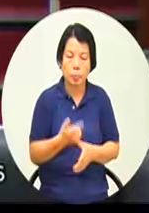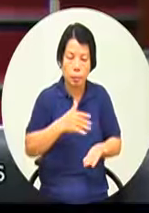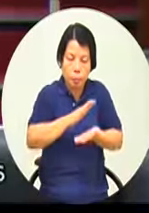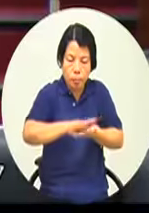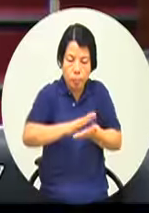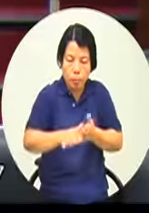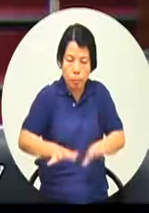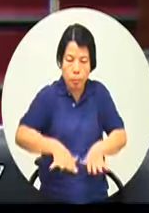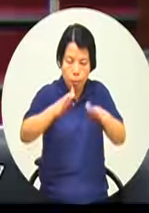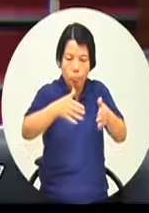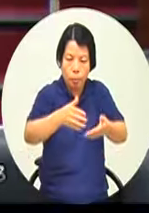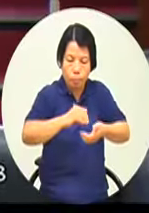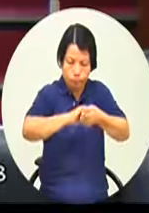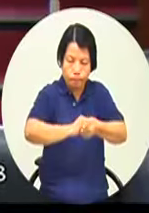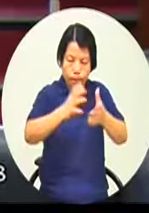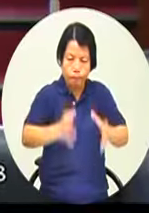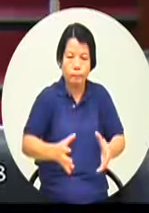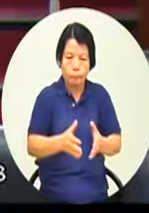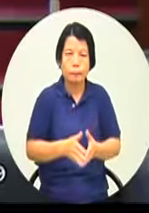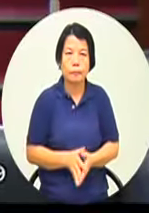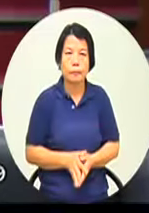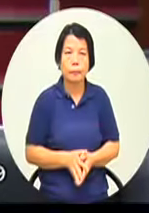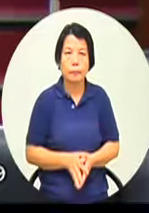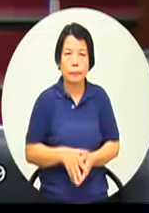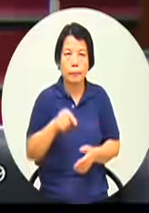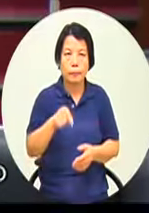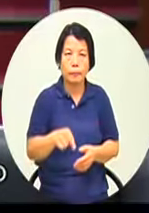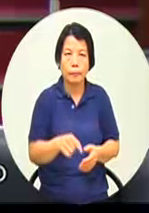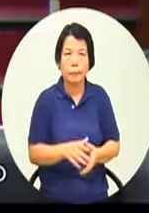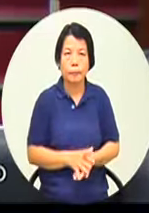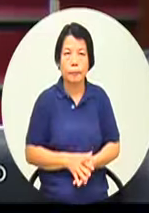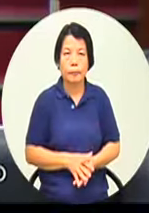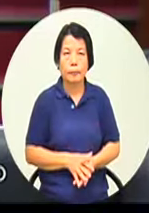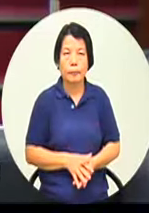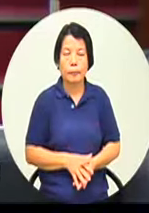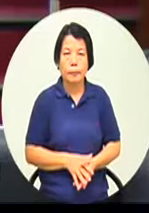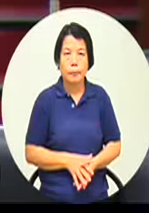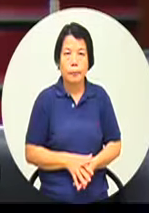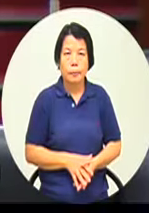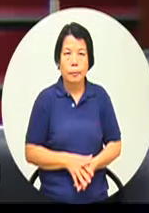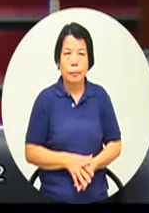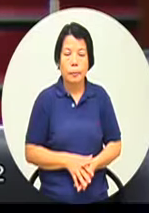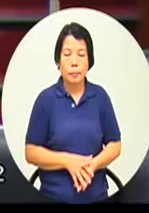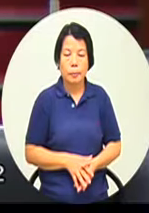淹水的话，有它的必要性。那这个我希望说也是